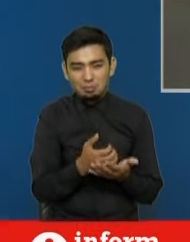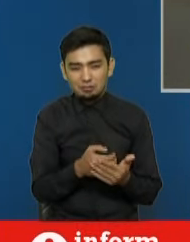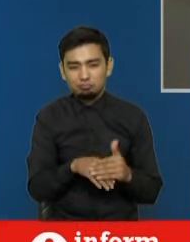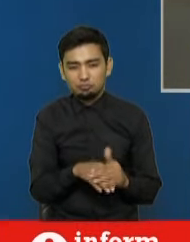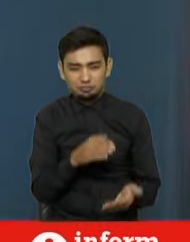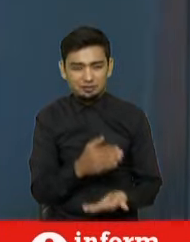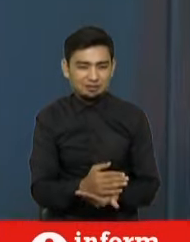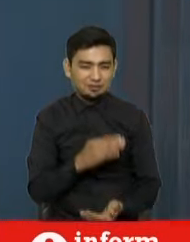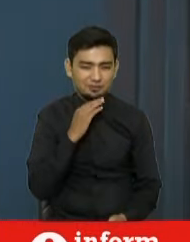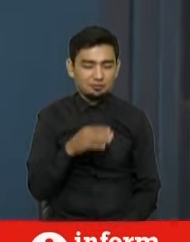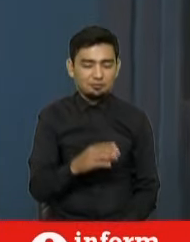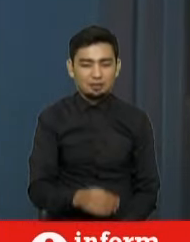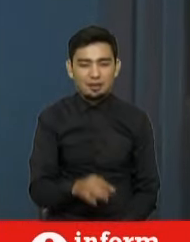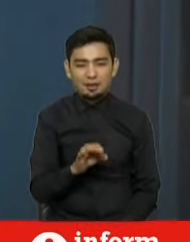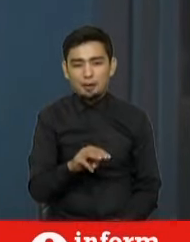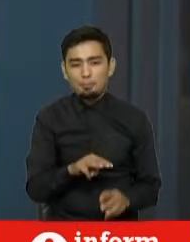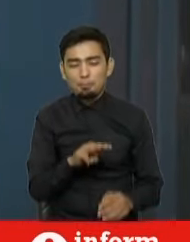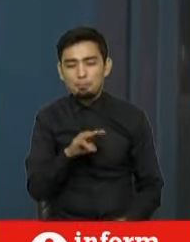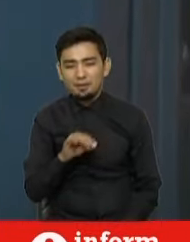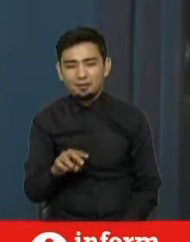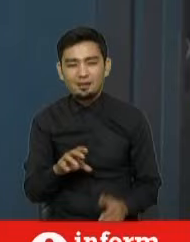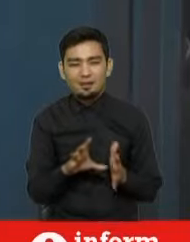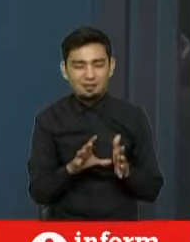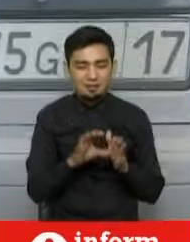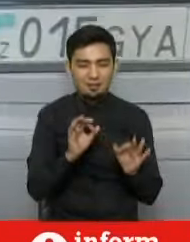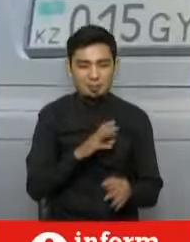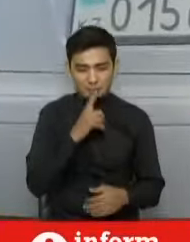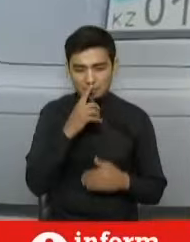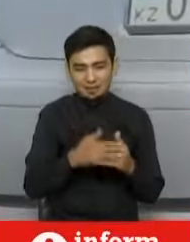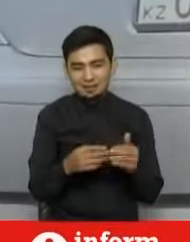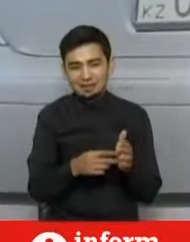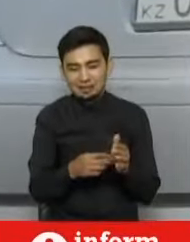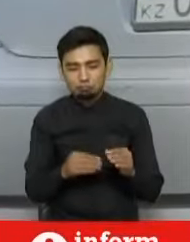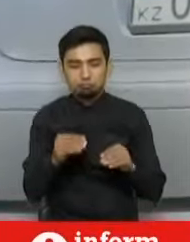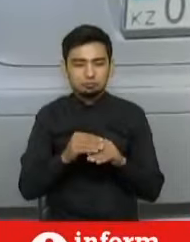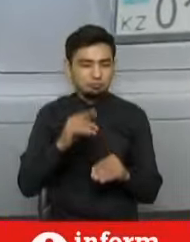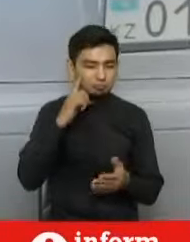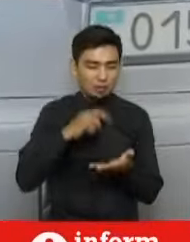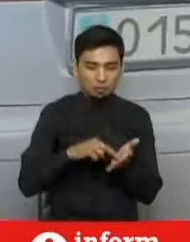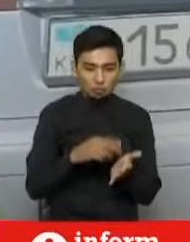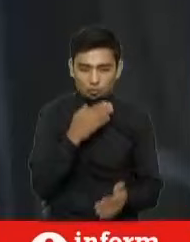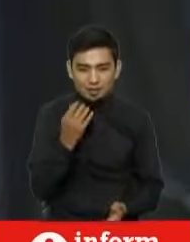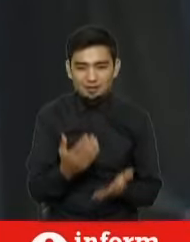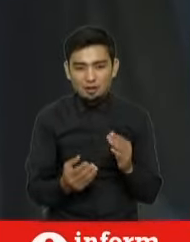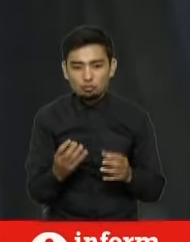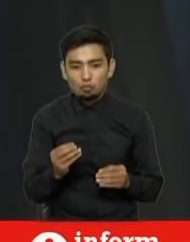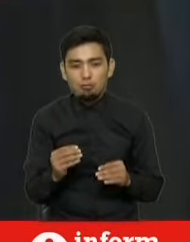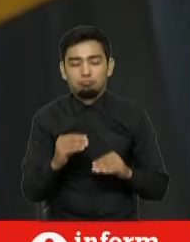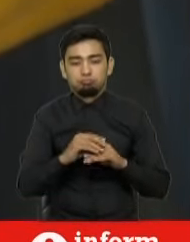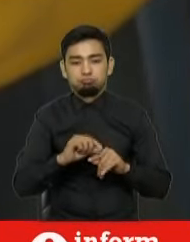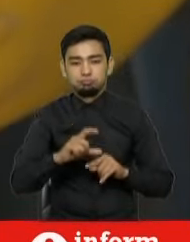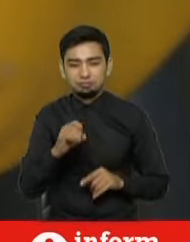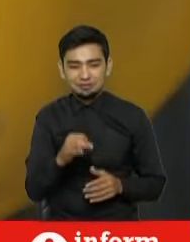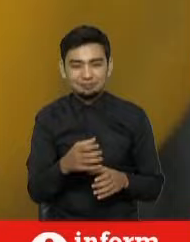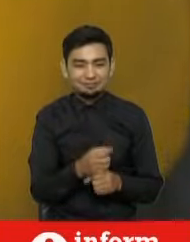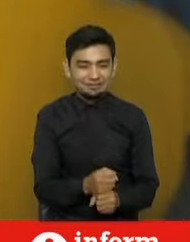день достаточны. В Минэнерго говорят, в ближайшее время цены на бензин поднимать не планируют. Если стоимость вырастет, то не из-за